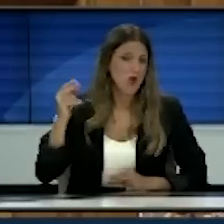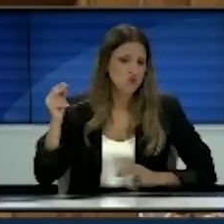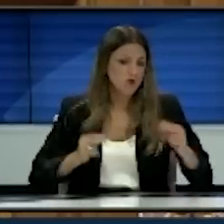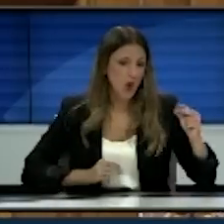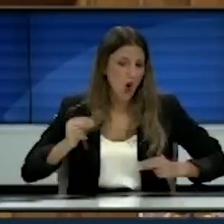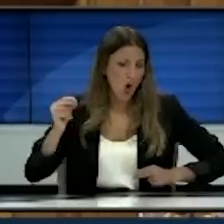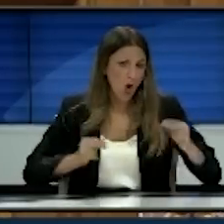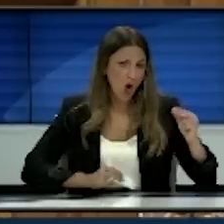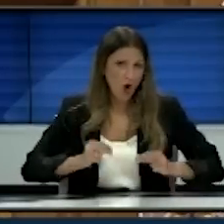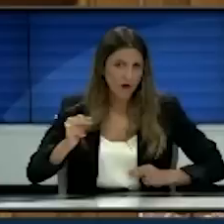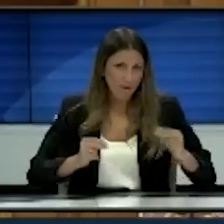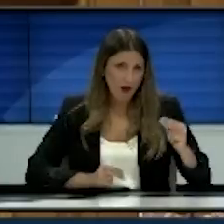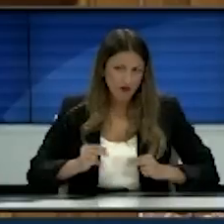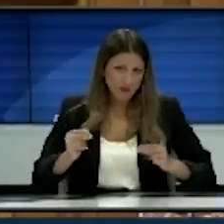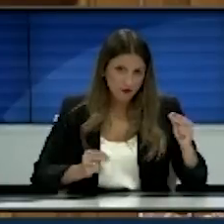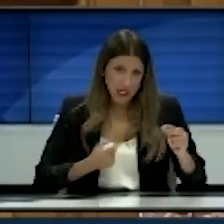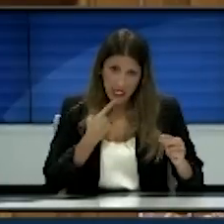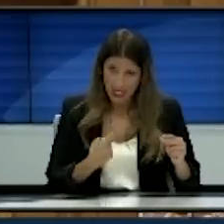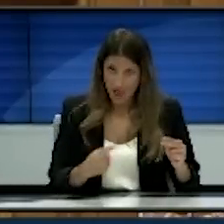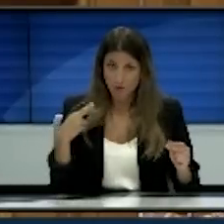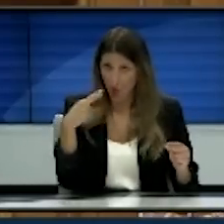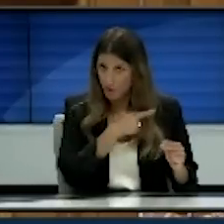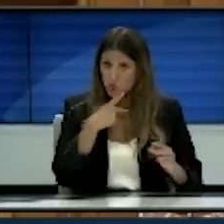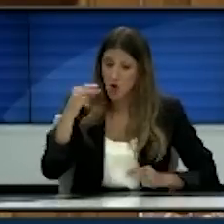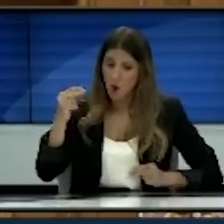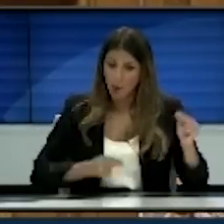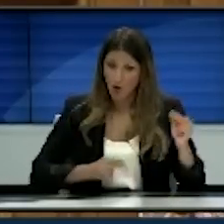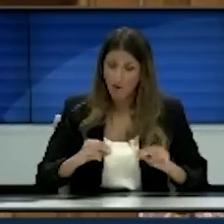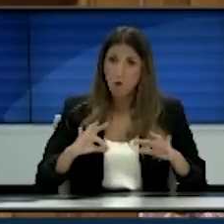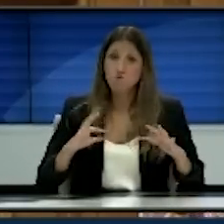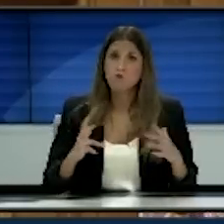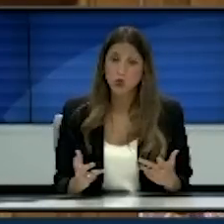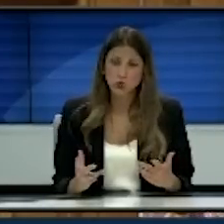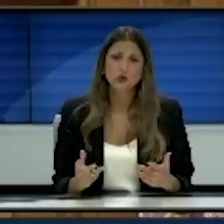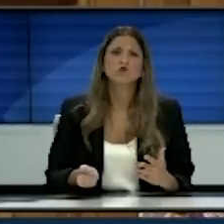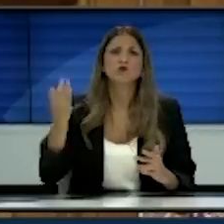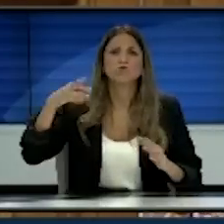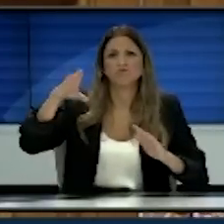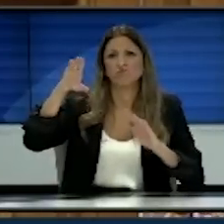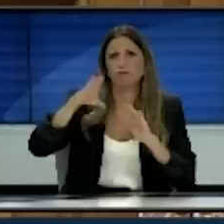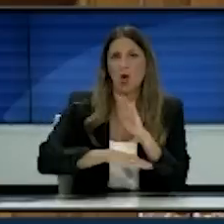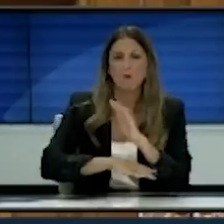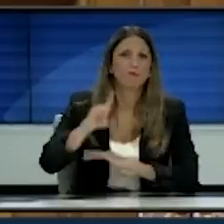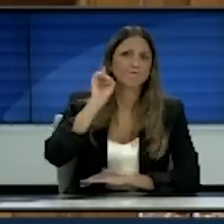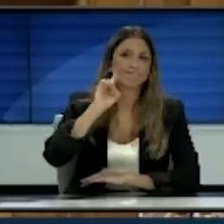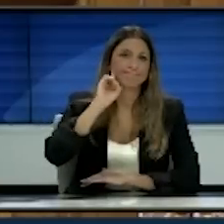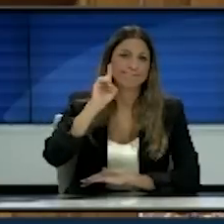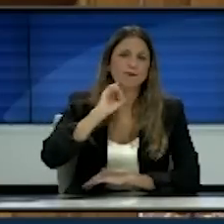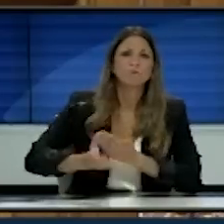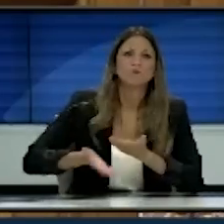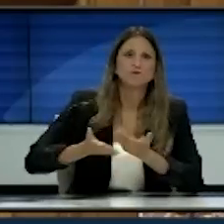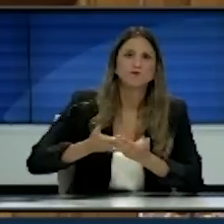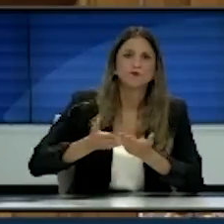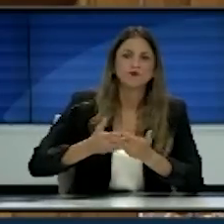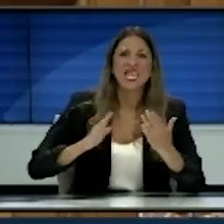το λύσετε, λέτε, ακούσαμε ξανά τον κύριο Πρωθυπουργό, με τις νταντάδες της γειτονιάς. Όμως